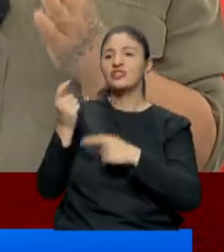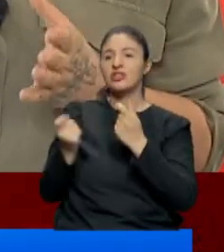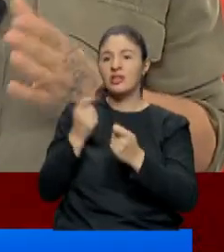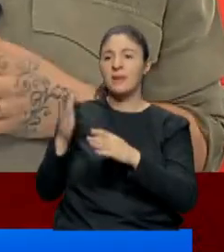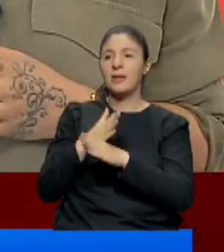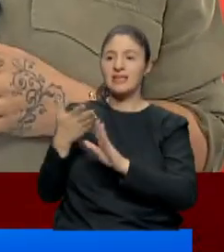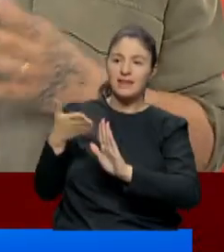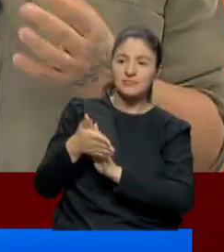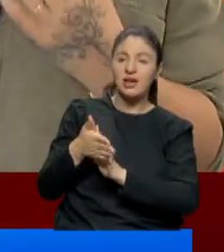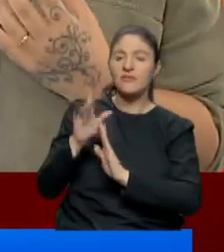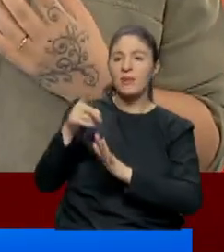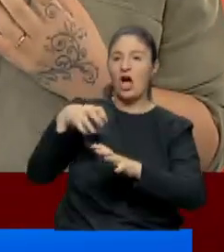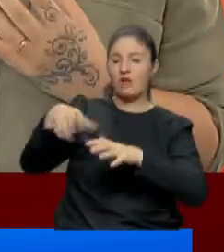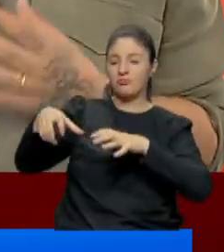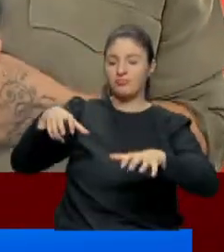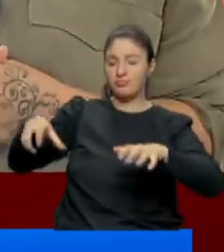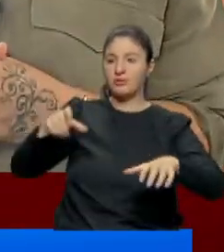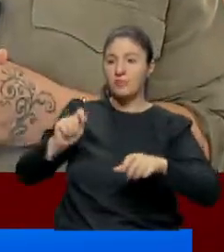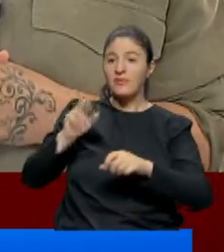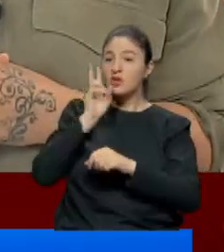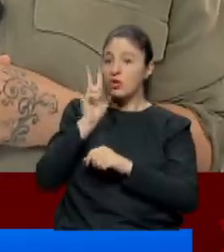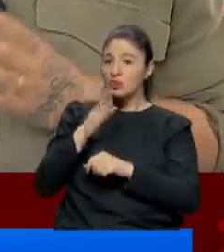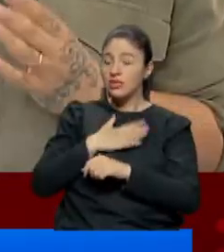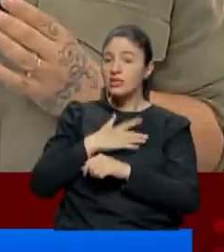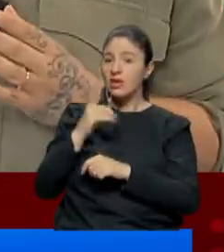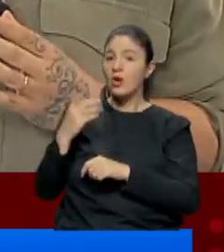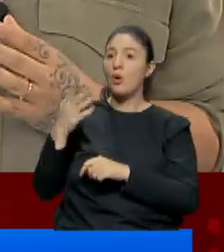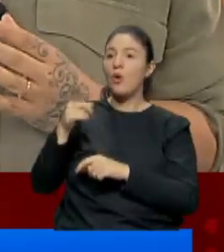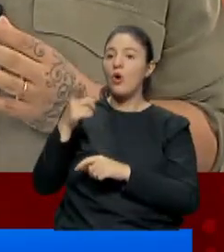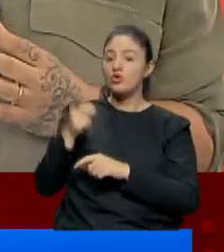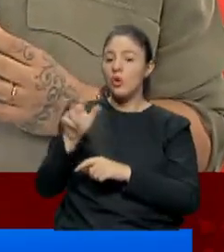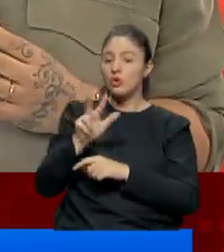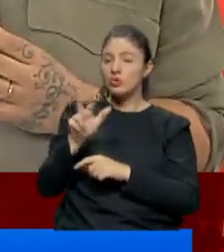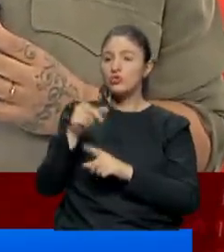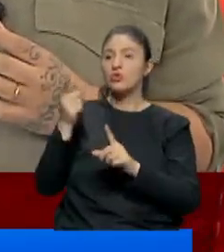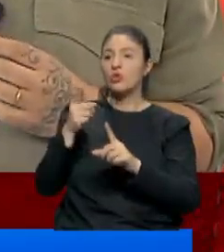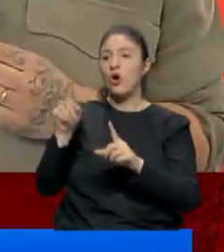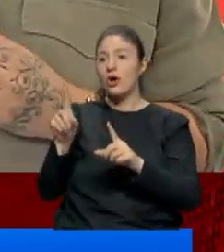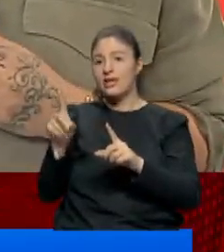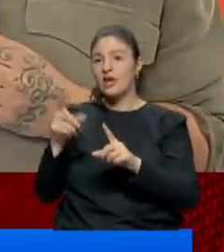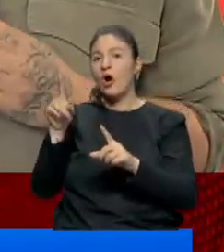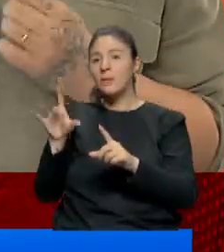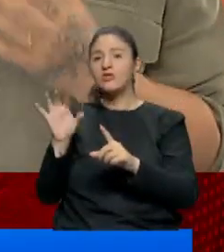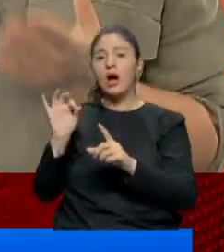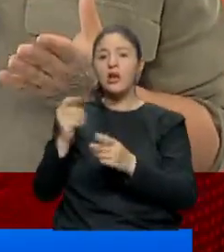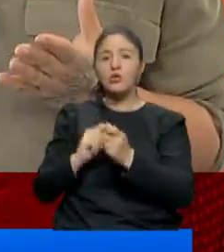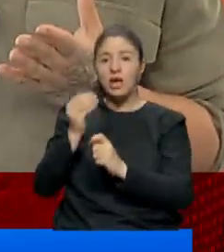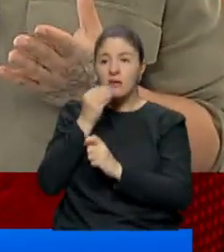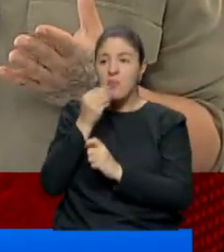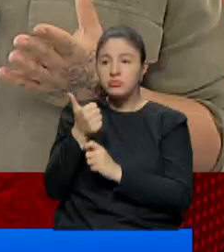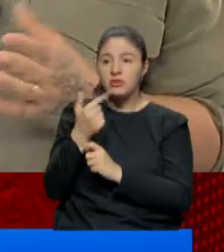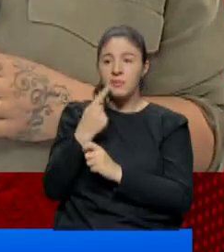çalışanlarını pazara soktu bir ayrıştırma yaptık ve gördük ki o yüzden 30 Atım yüzü 12 ilimiz 15 Aslında hala